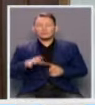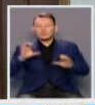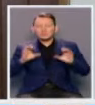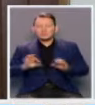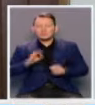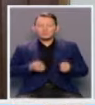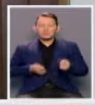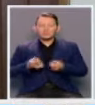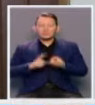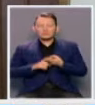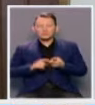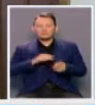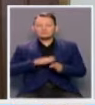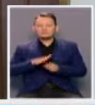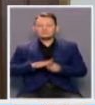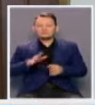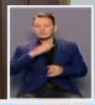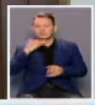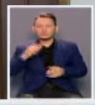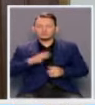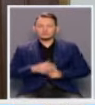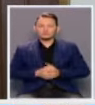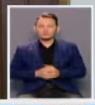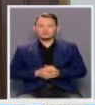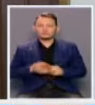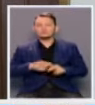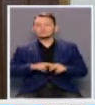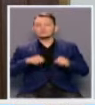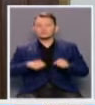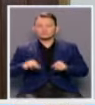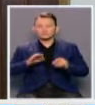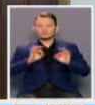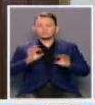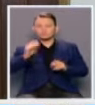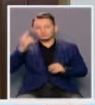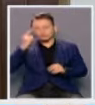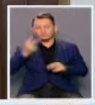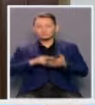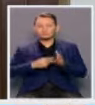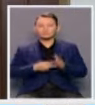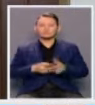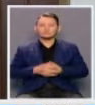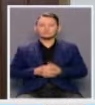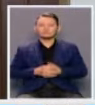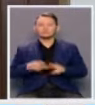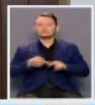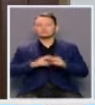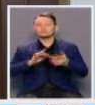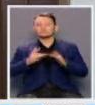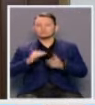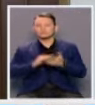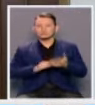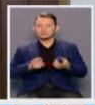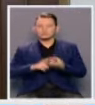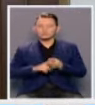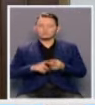кеңес мүшелері қызметі әдептік бұзушылықтардың алдын алуға бағытталған болатын. Яғни цифрлық көрсеткіштерге келетін болсақ,